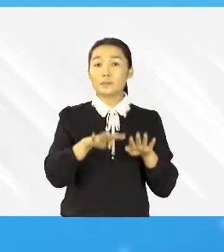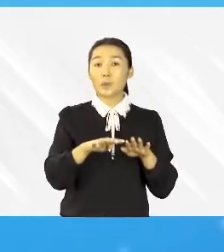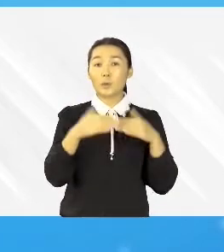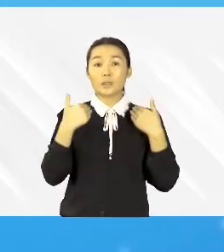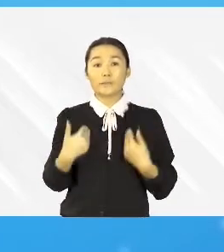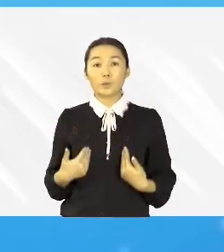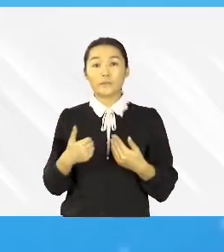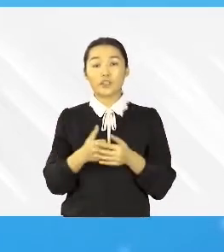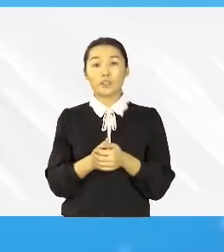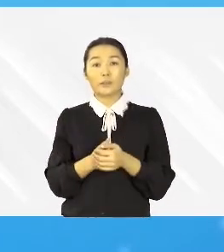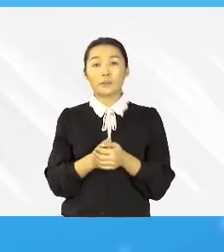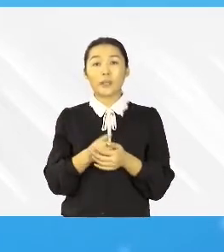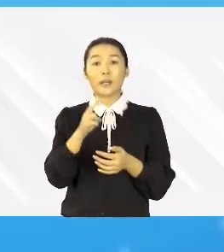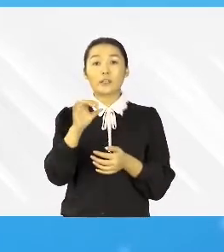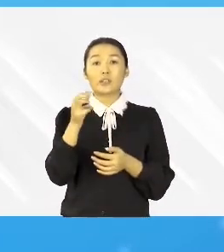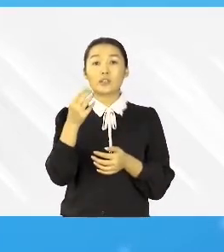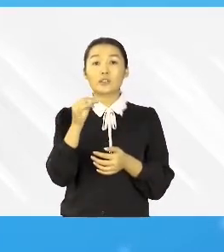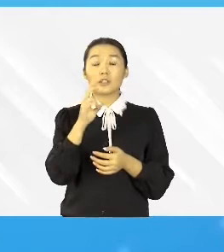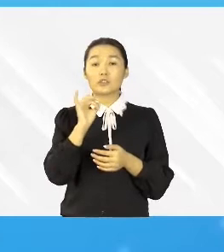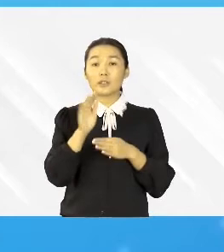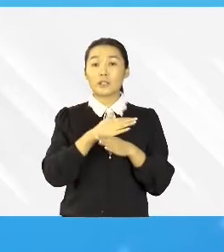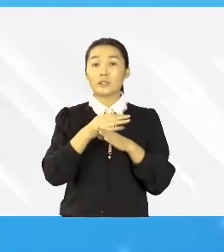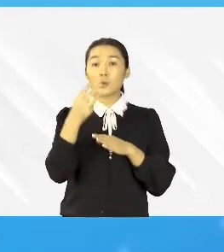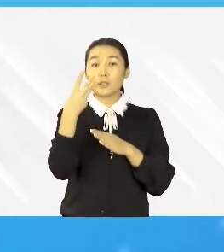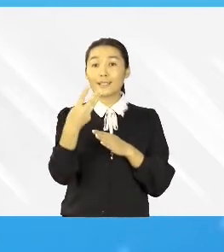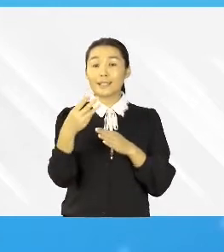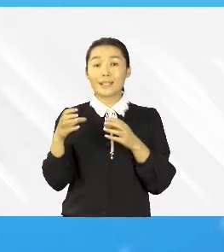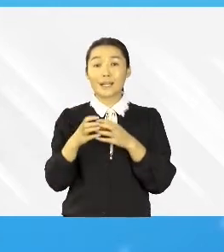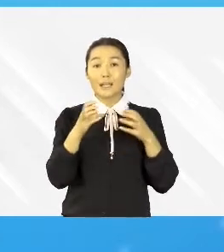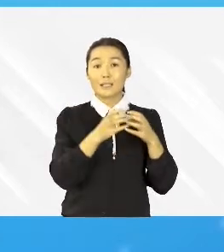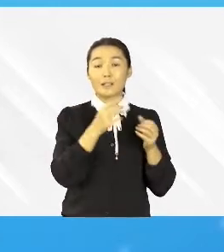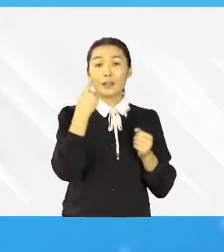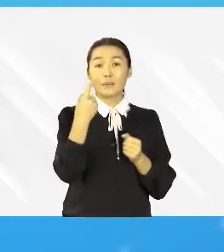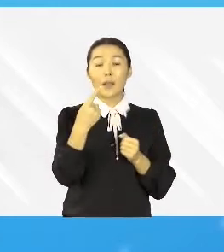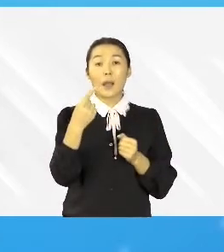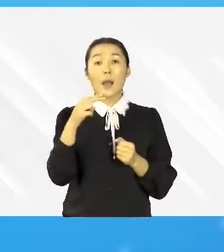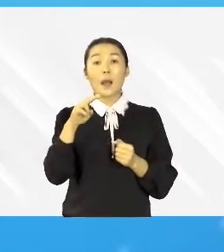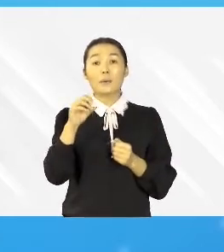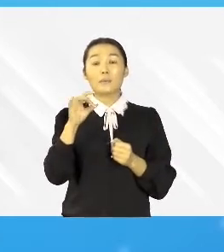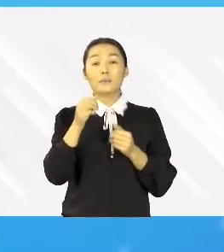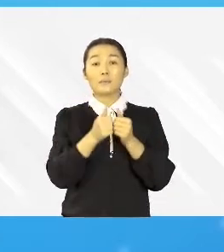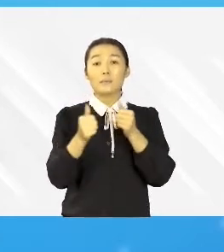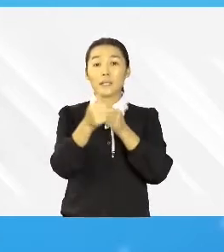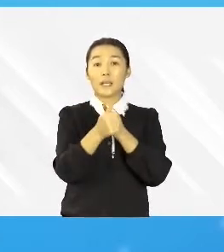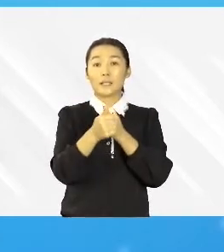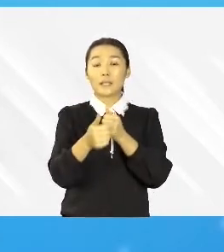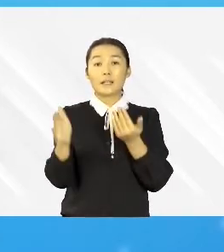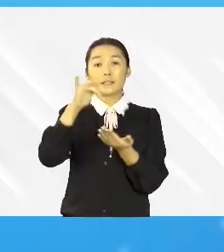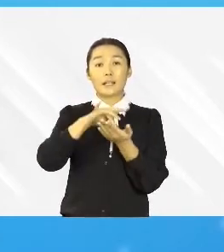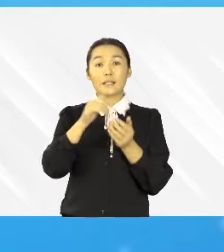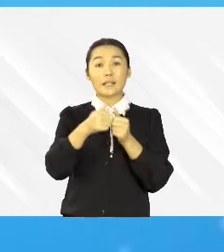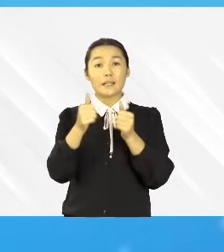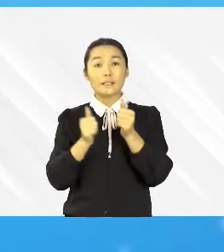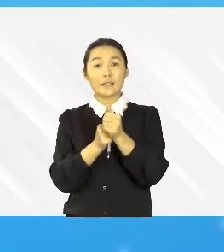туловище. Кишечник разделен на три отдела – передняя кишка, средняя кишка и задняя кишка.